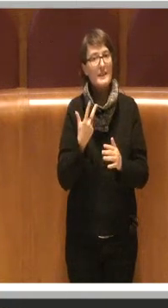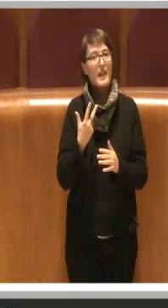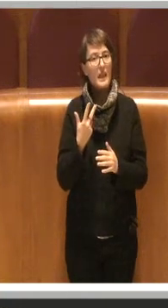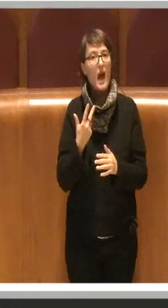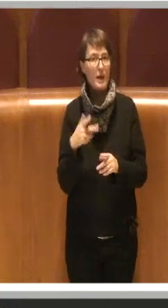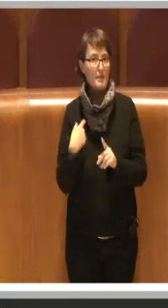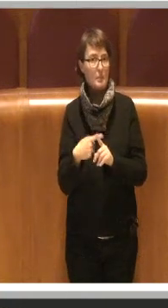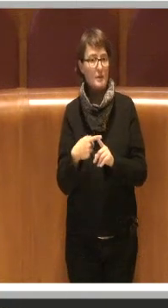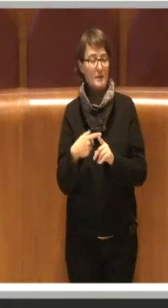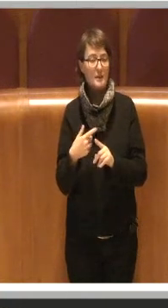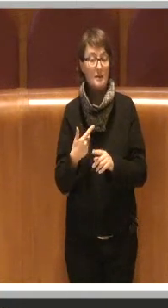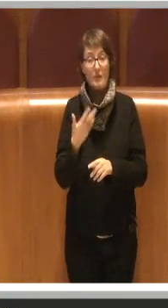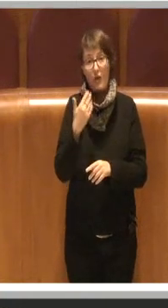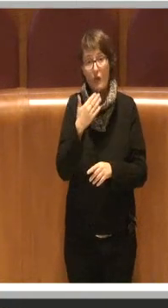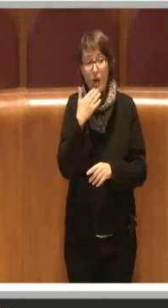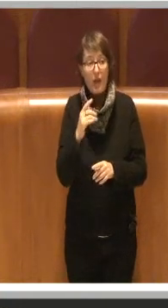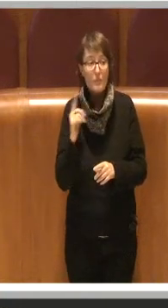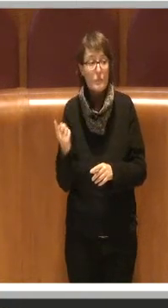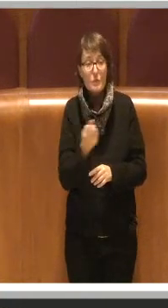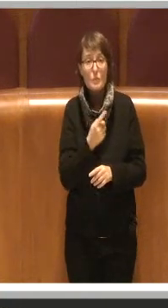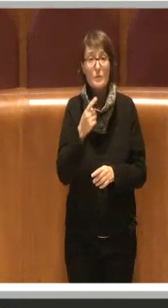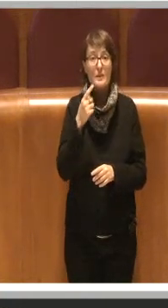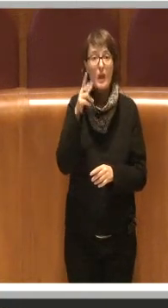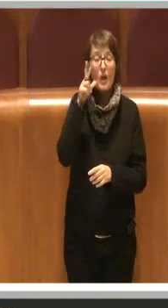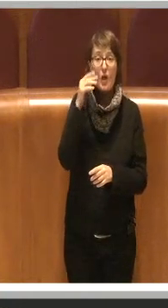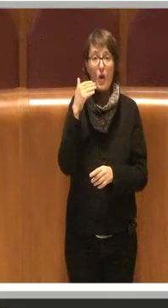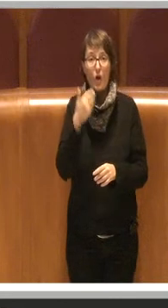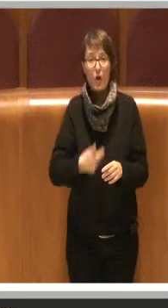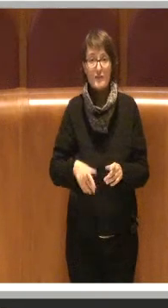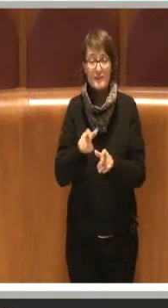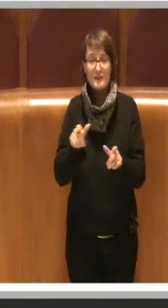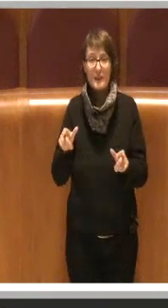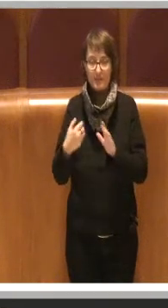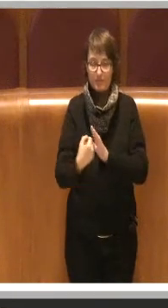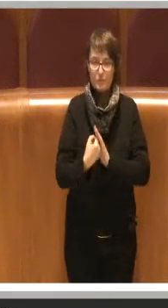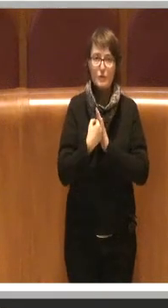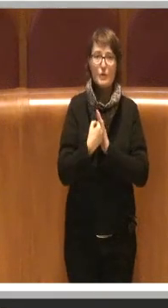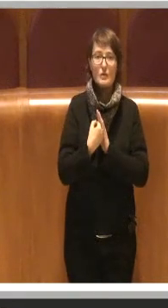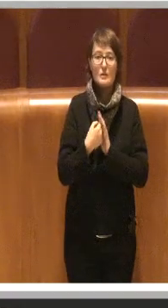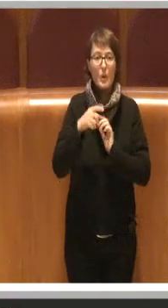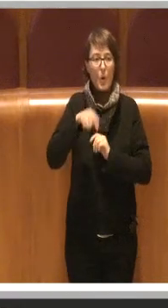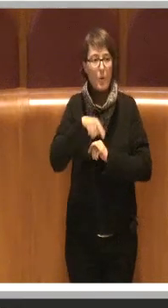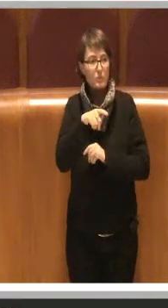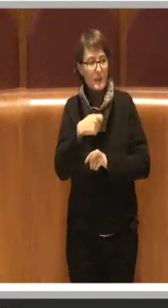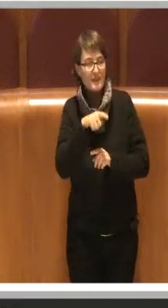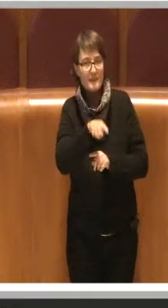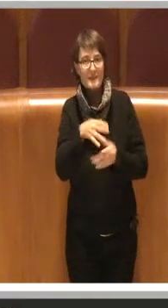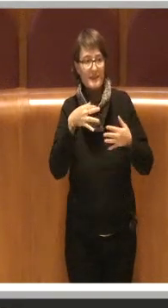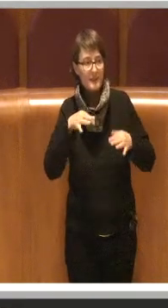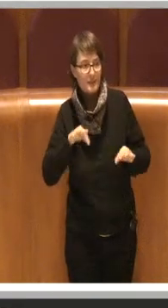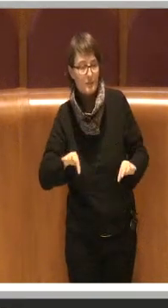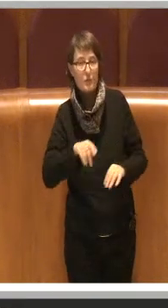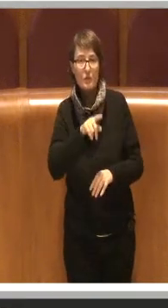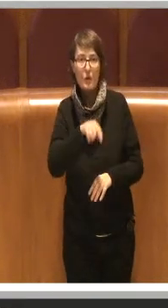tutti i consiglieri e le consigliere che ci hanno sostenuto e vogliamo ringraziare lei, Presidente, per la disponibilità anche